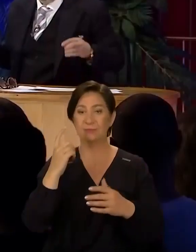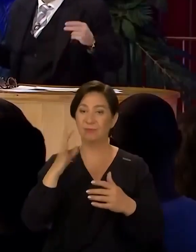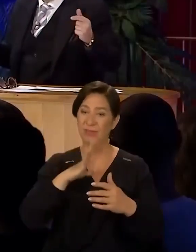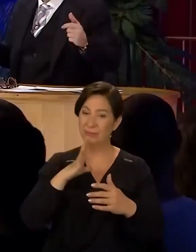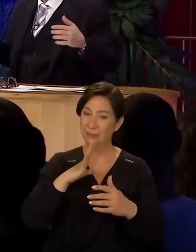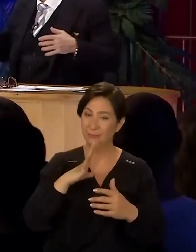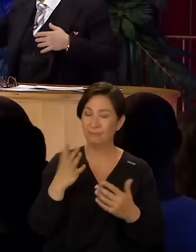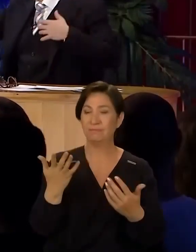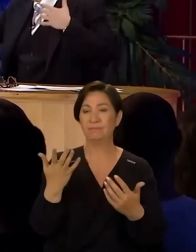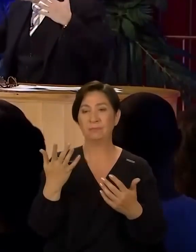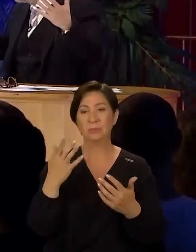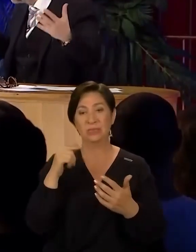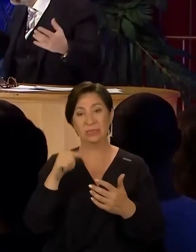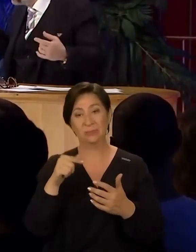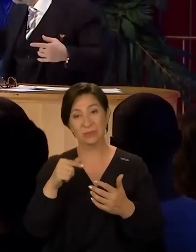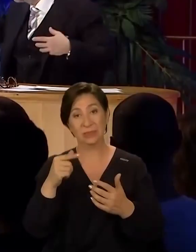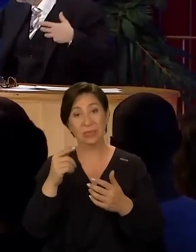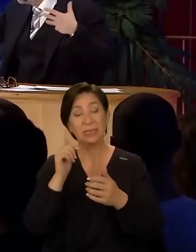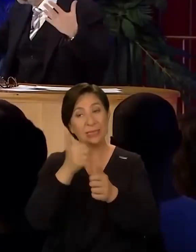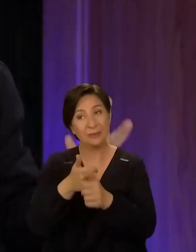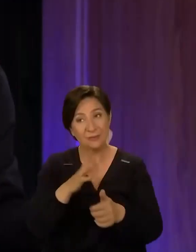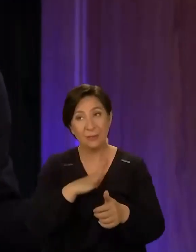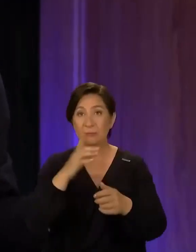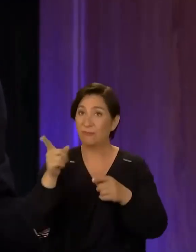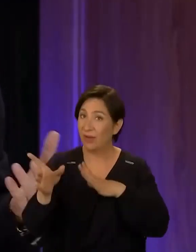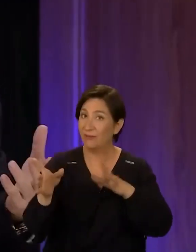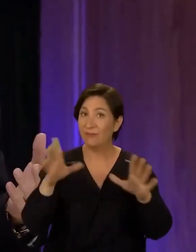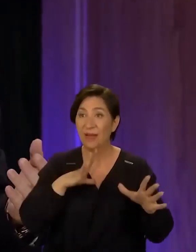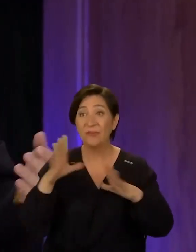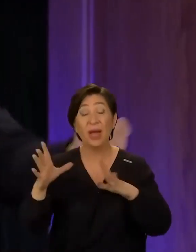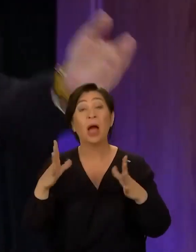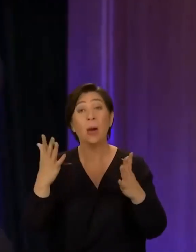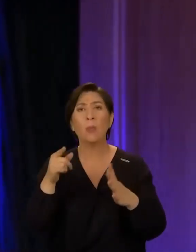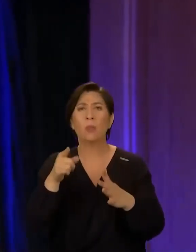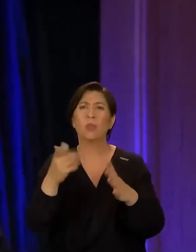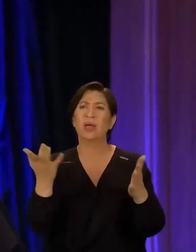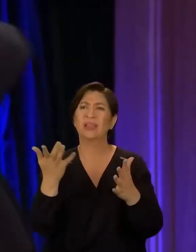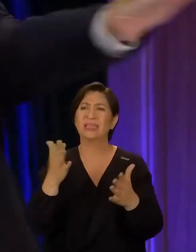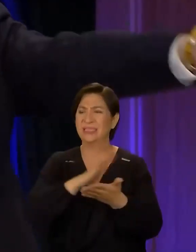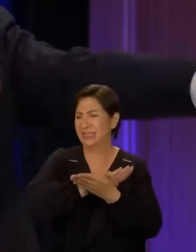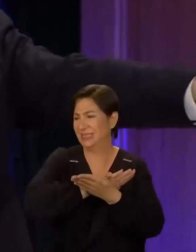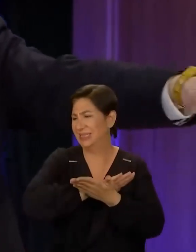kanaat önderleri vardır. İşte efendim şimdi influencerlar var, şunlar var, bunlar var ama yani bu kadar böyle